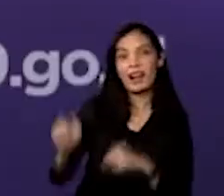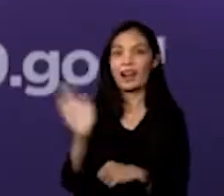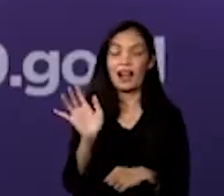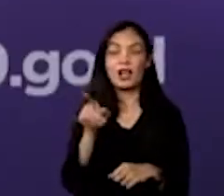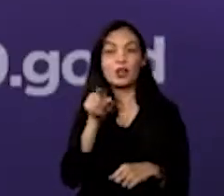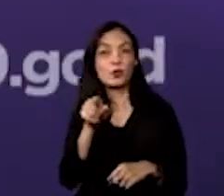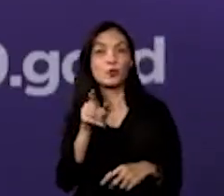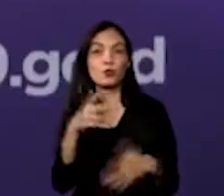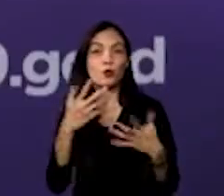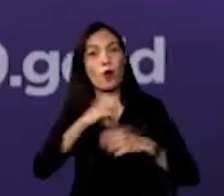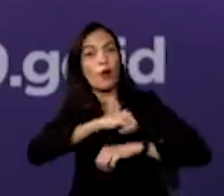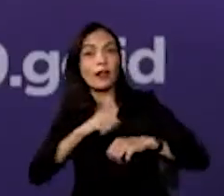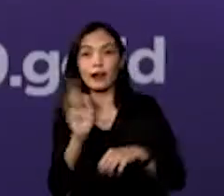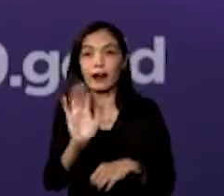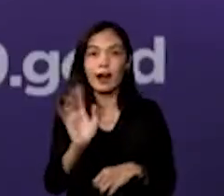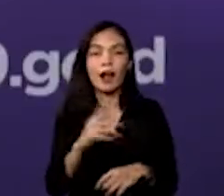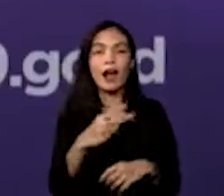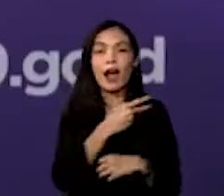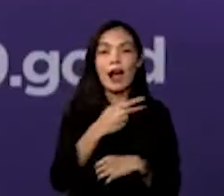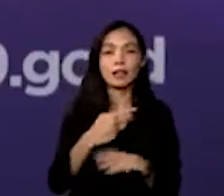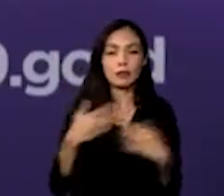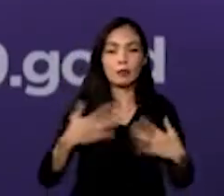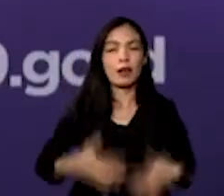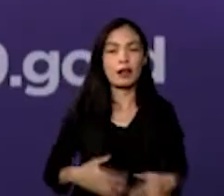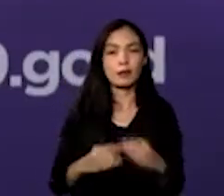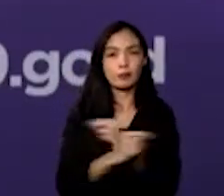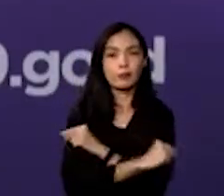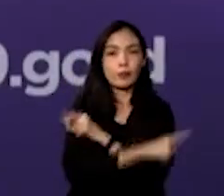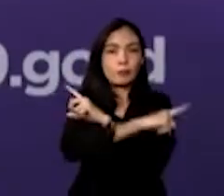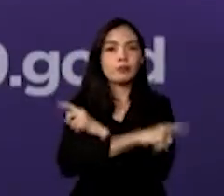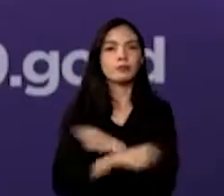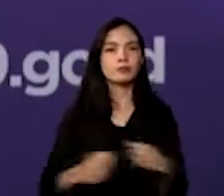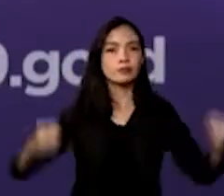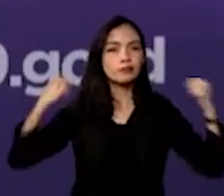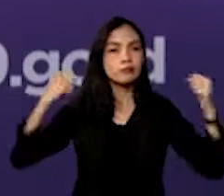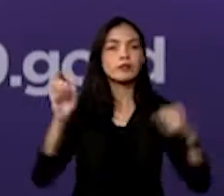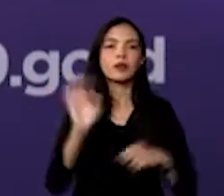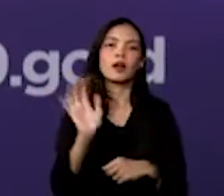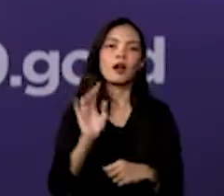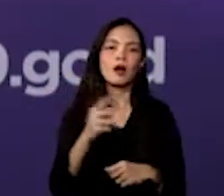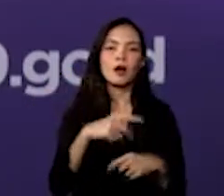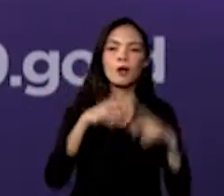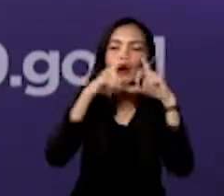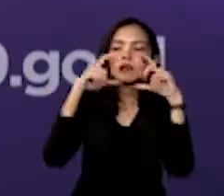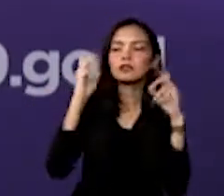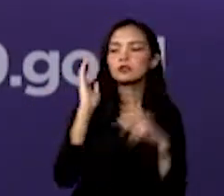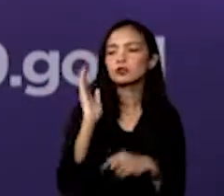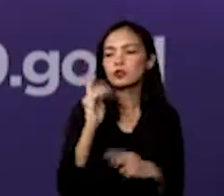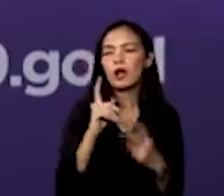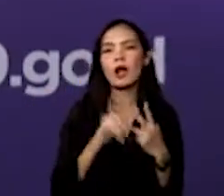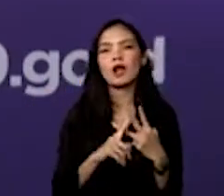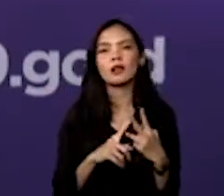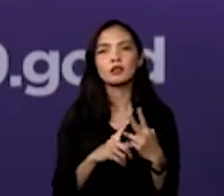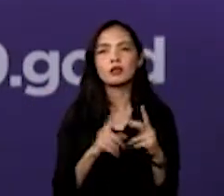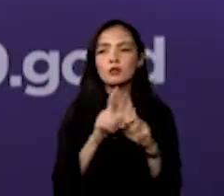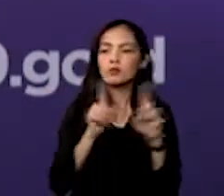enggak ada kekebalan enggak ada daya tahan jadi kita sudah pakai masker sudahah pakai ee apa E jarak udah cuci